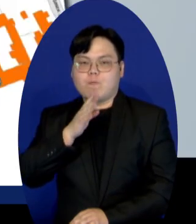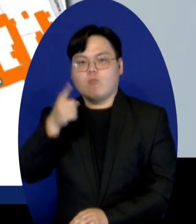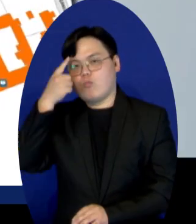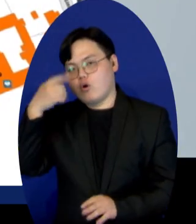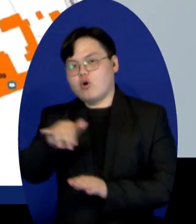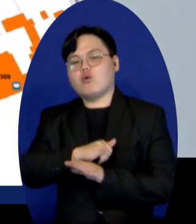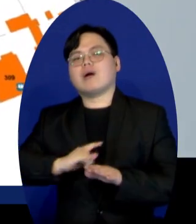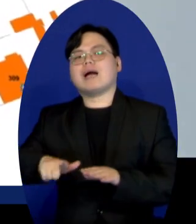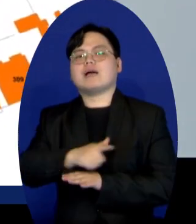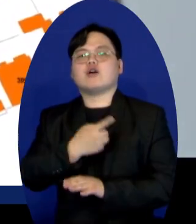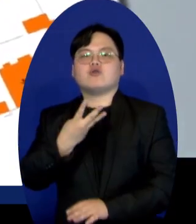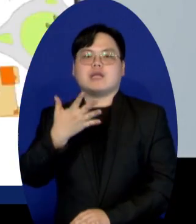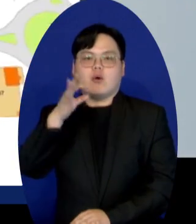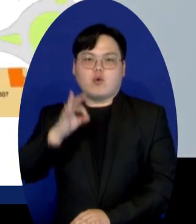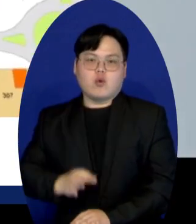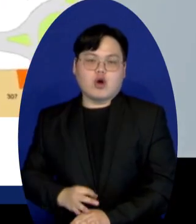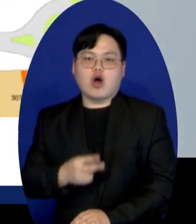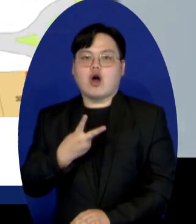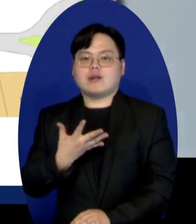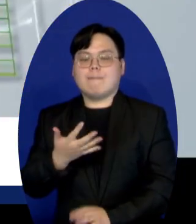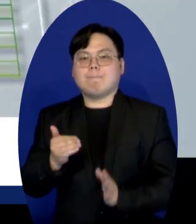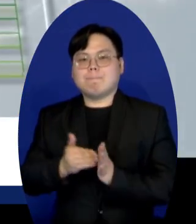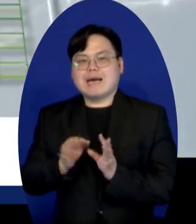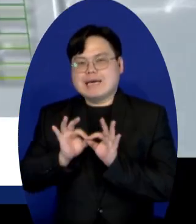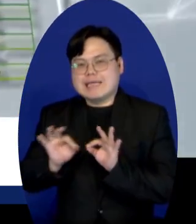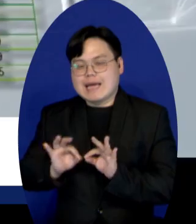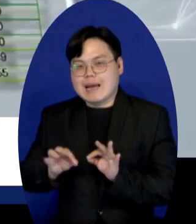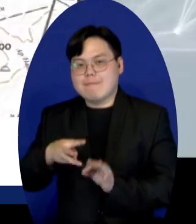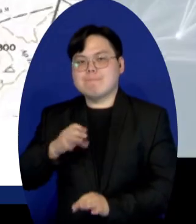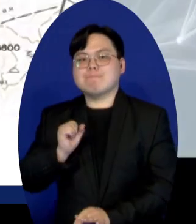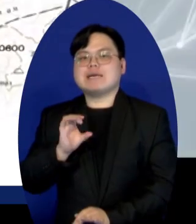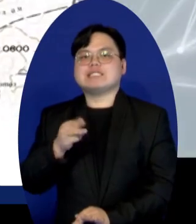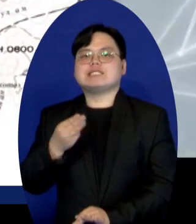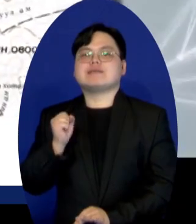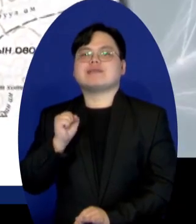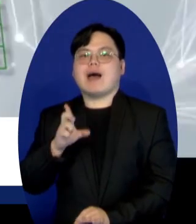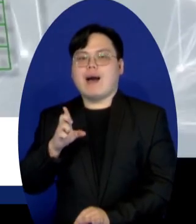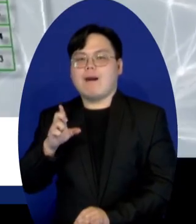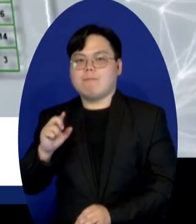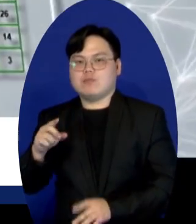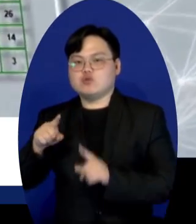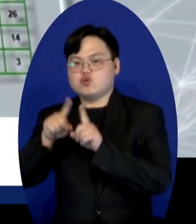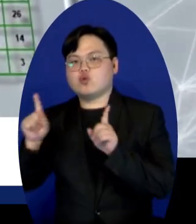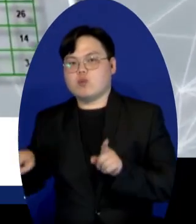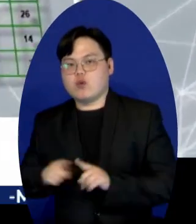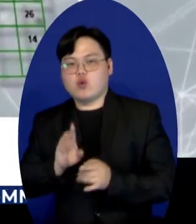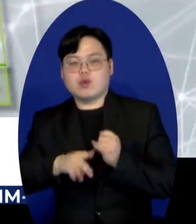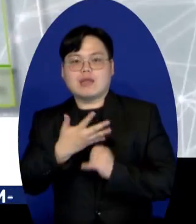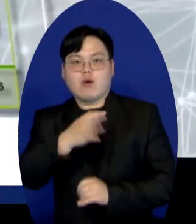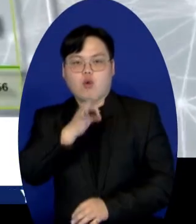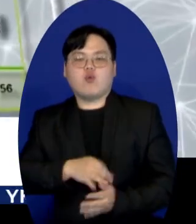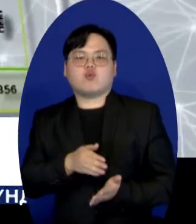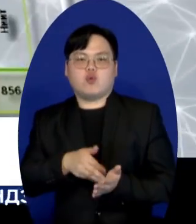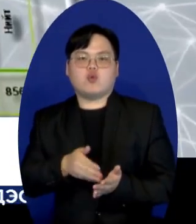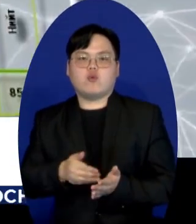нутаг дэвсгэрийнхээ 45 орчим хувийг 25 мянганы наривчлалтай масштабын зургаар хийж гүйцэтгсэн, үлдсэн 55 орчим хувийг хийж гүйцэтгэх